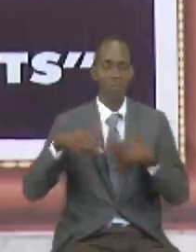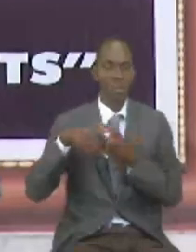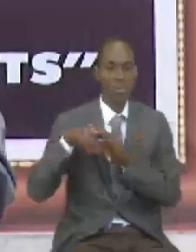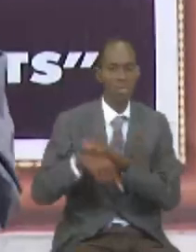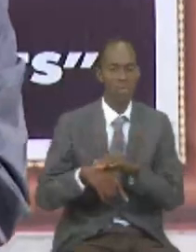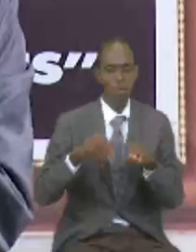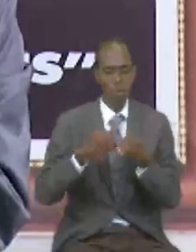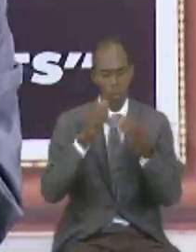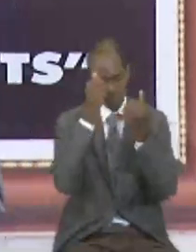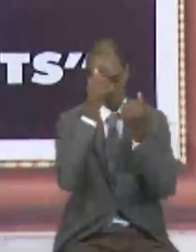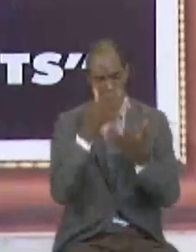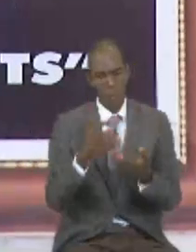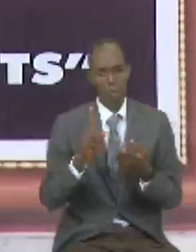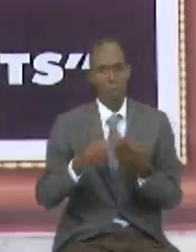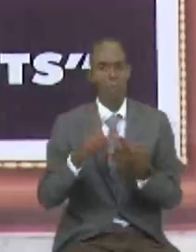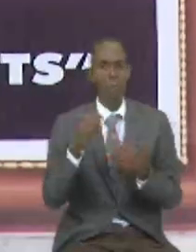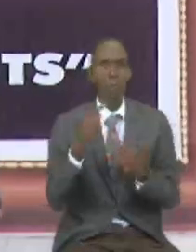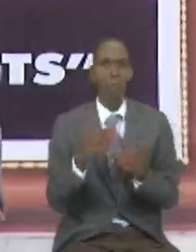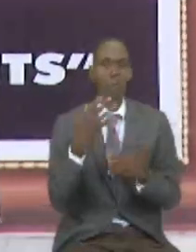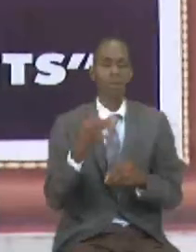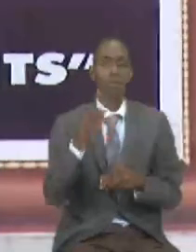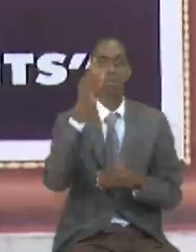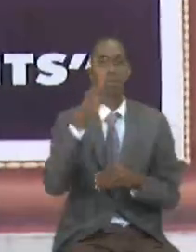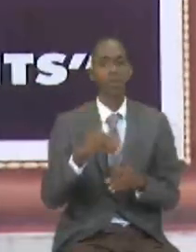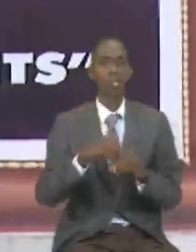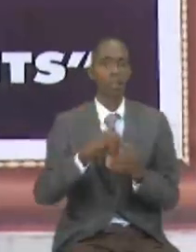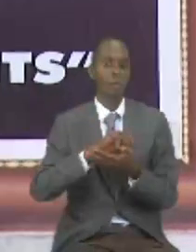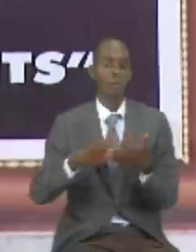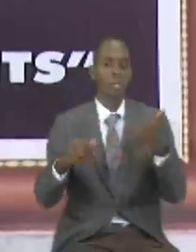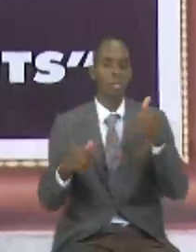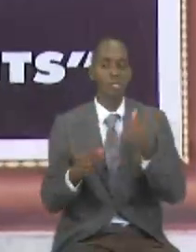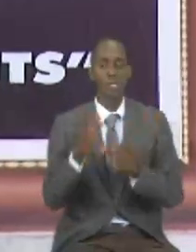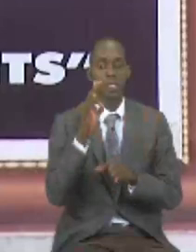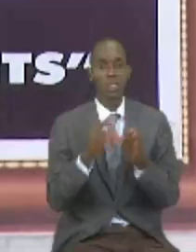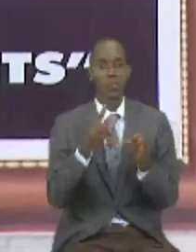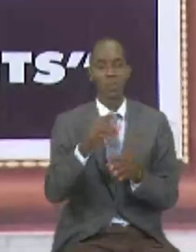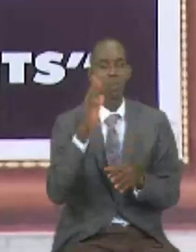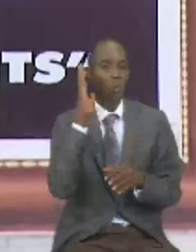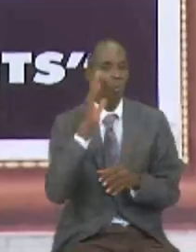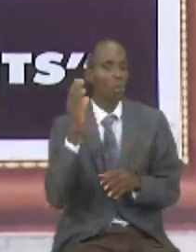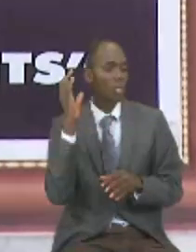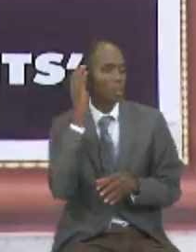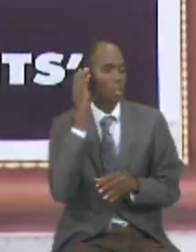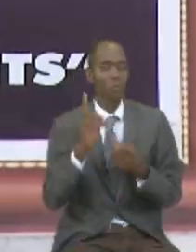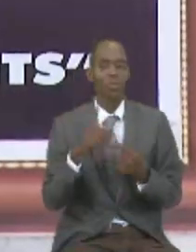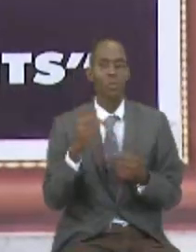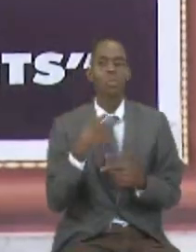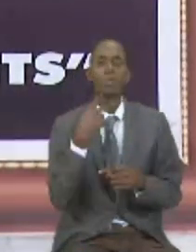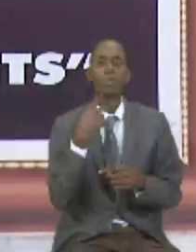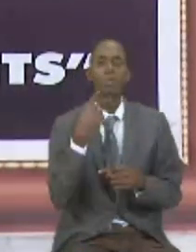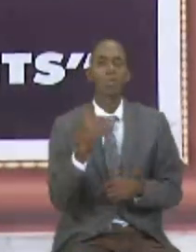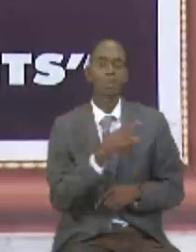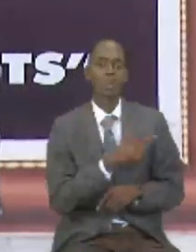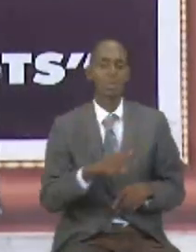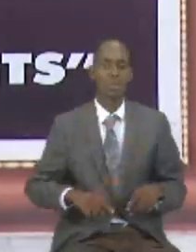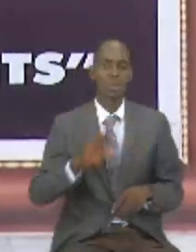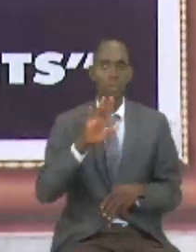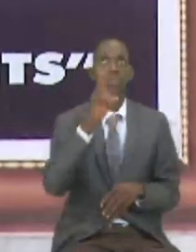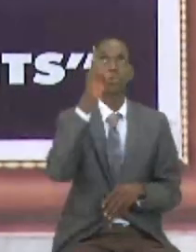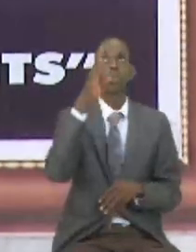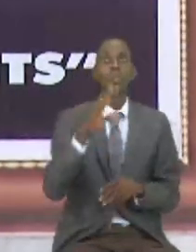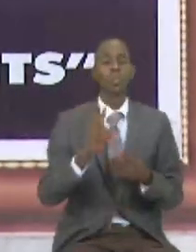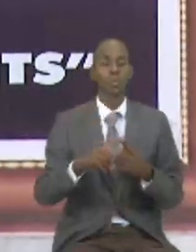l'obéissance à la parole de Dieu. Verset 10. Lorsque tu obéiras à la voix de l'Éternel, ton Dieu,